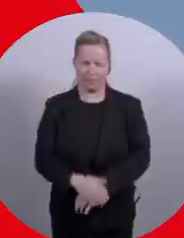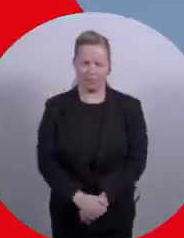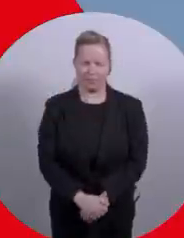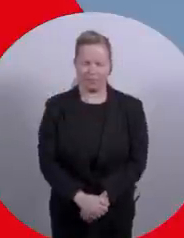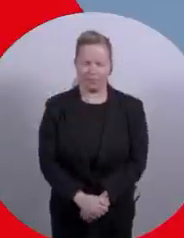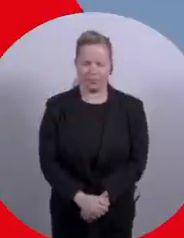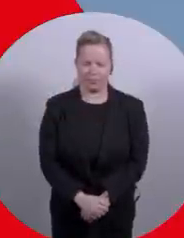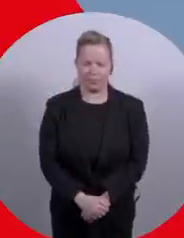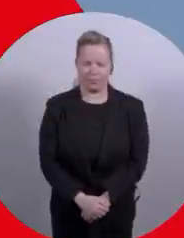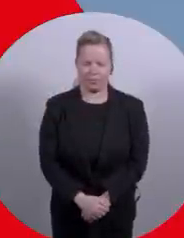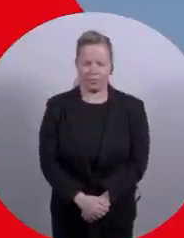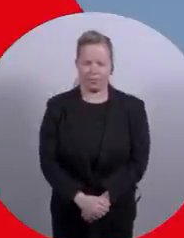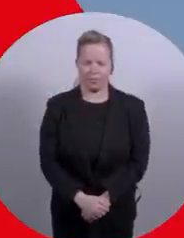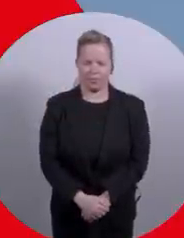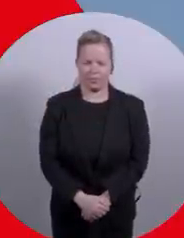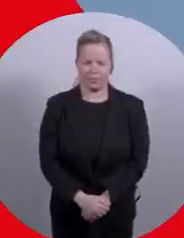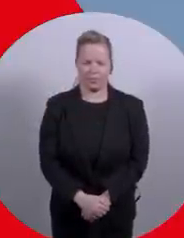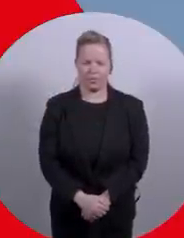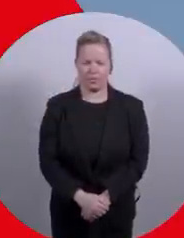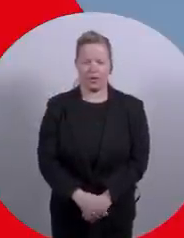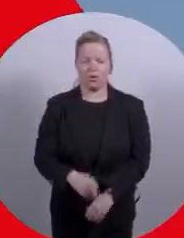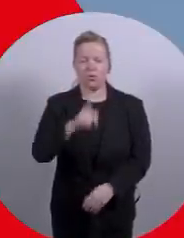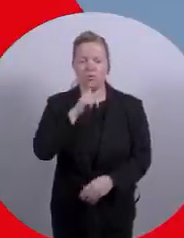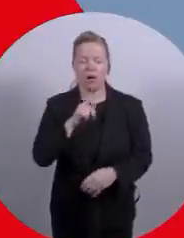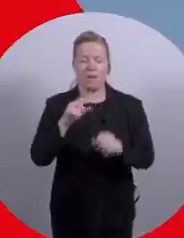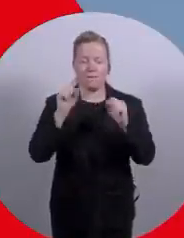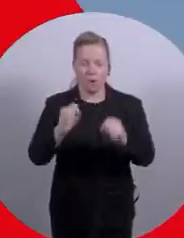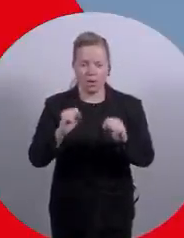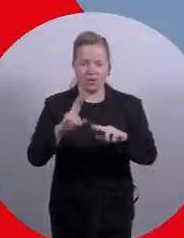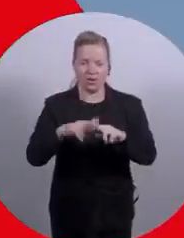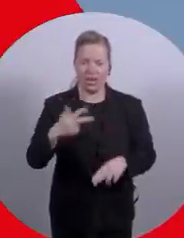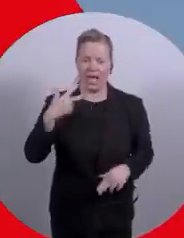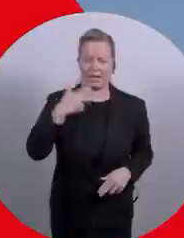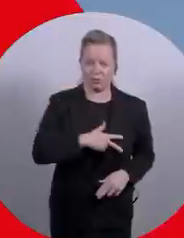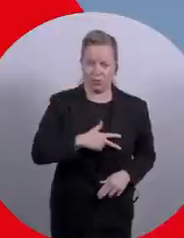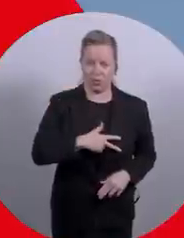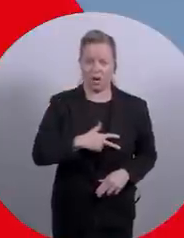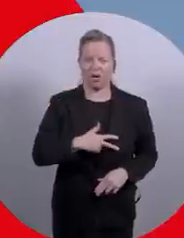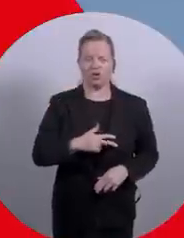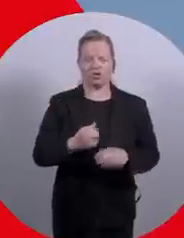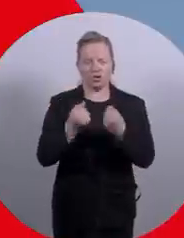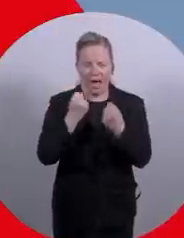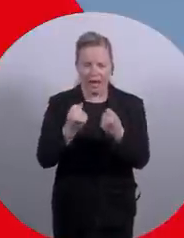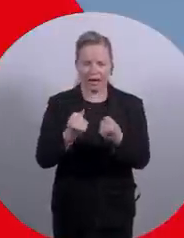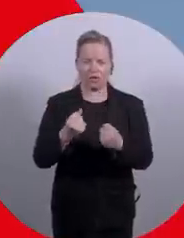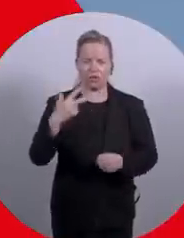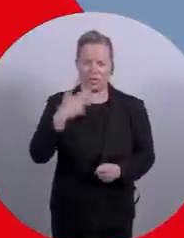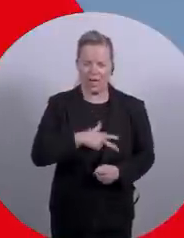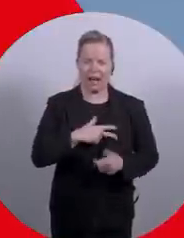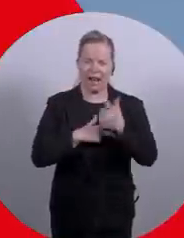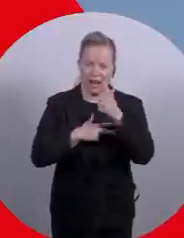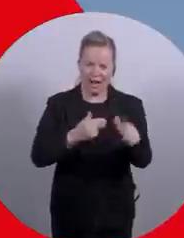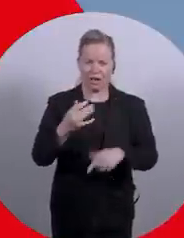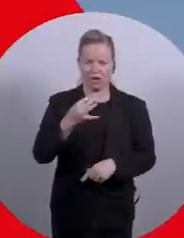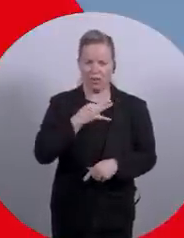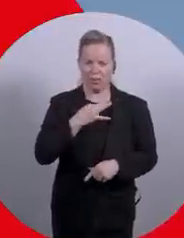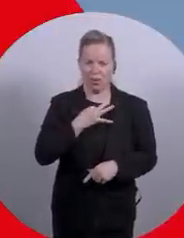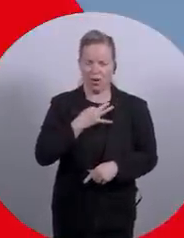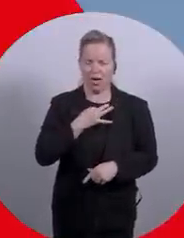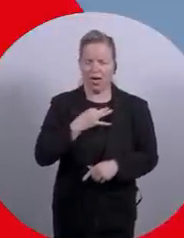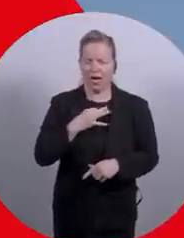das geht aber nur wenn die SPÖ eine starke soziale und auch linke Stimme ist die sich gegen den